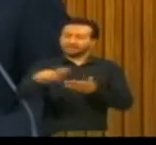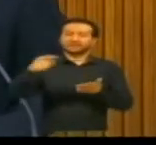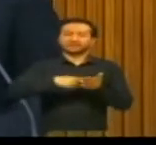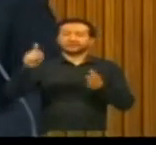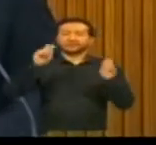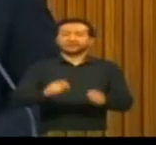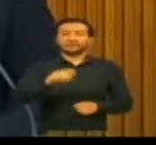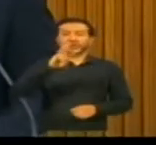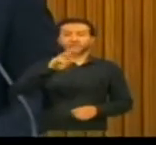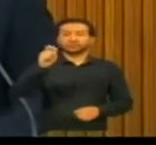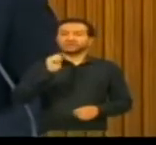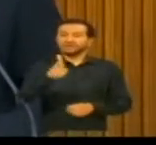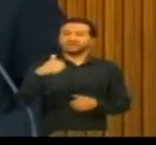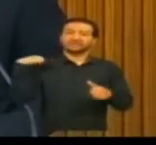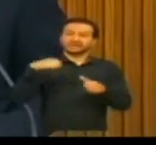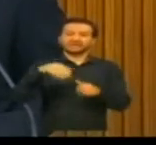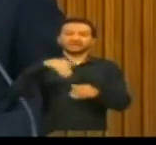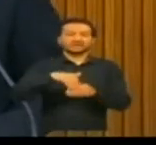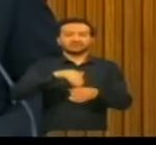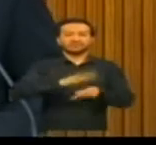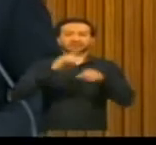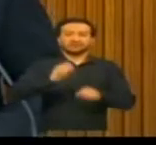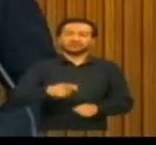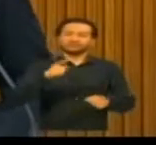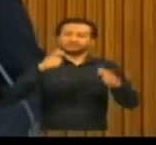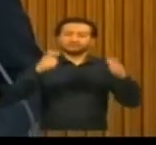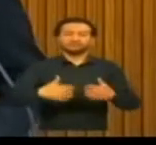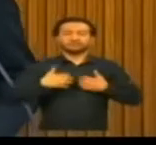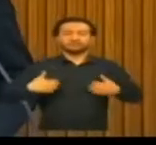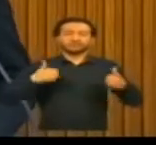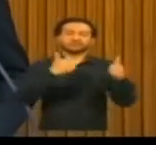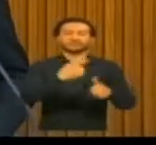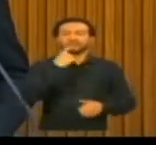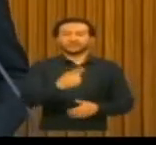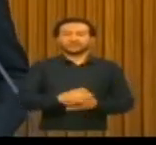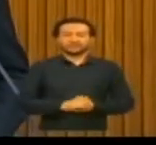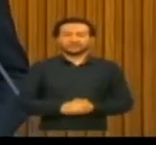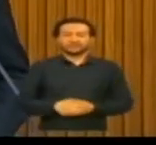edin. 39 ilçede yeniden seçime gidelim. Hodri meydan, hodri meydan dedik.